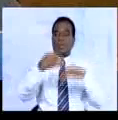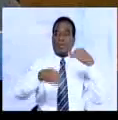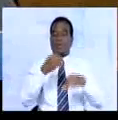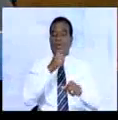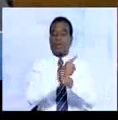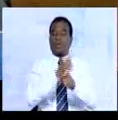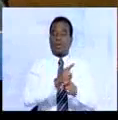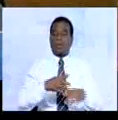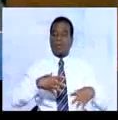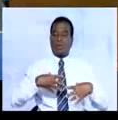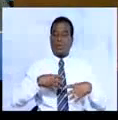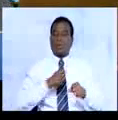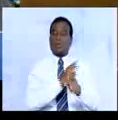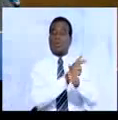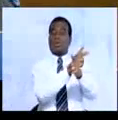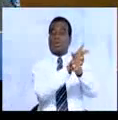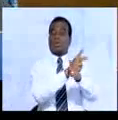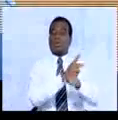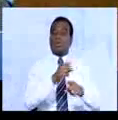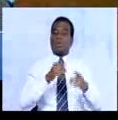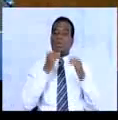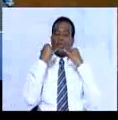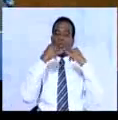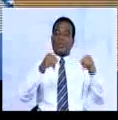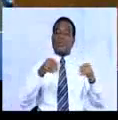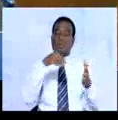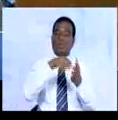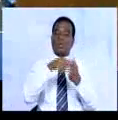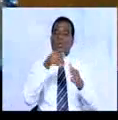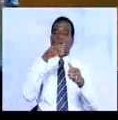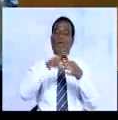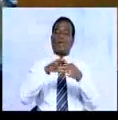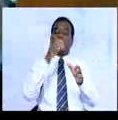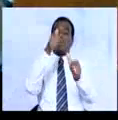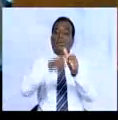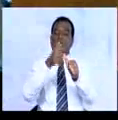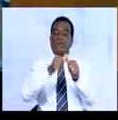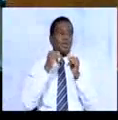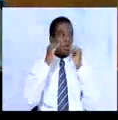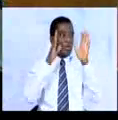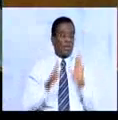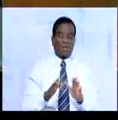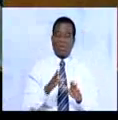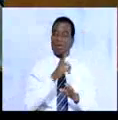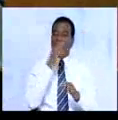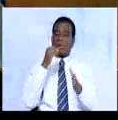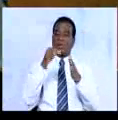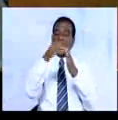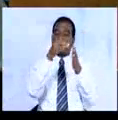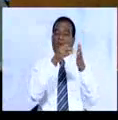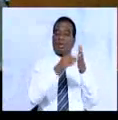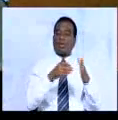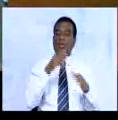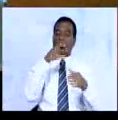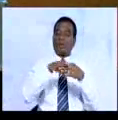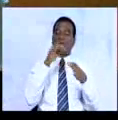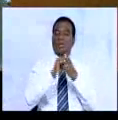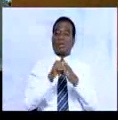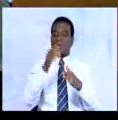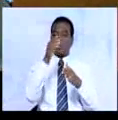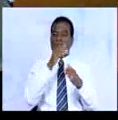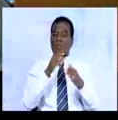la sécurité des données médicales de chaque Ivoirien, la mise en place d'une identification forte de chaque